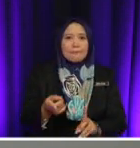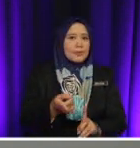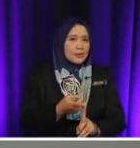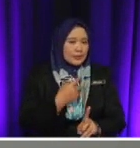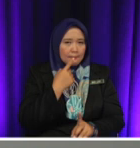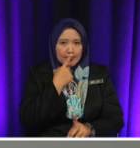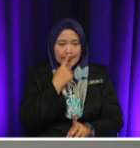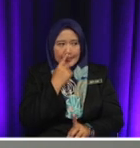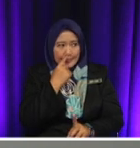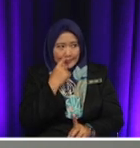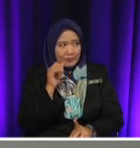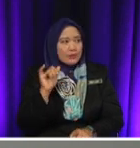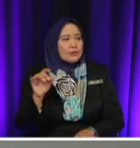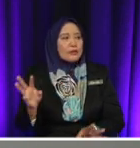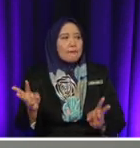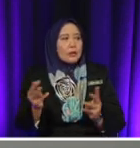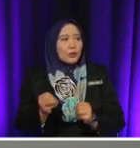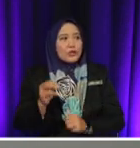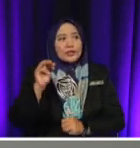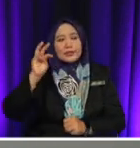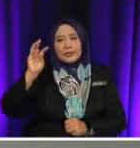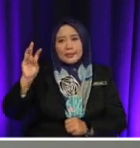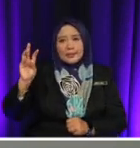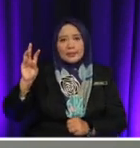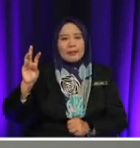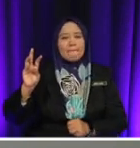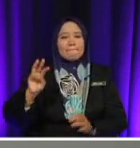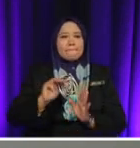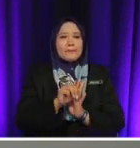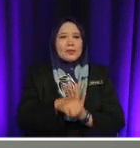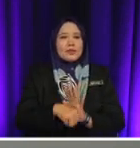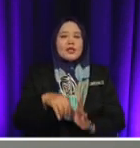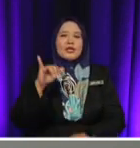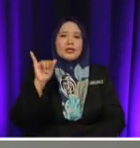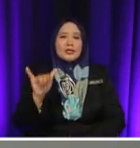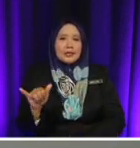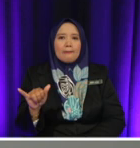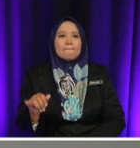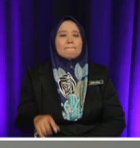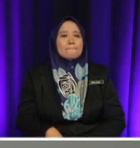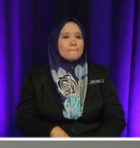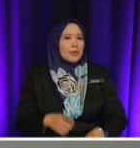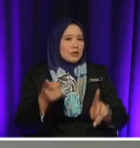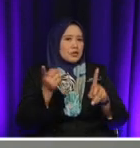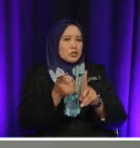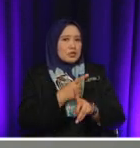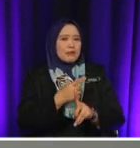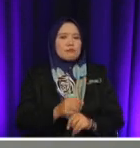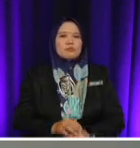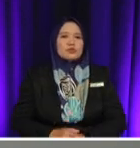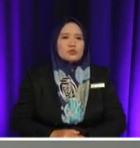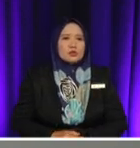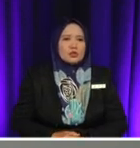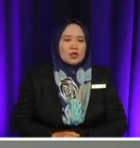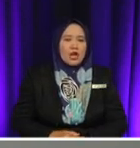dia nak pada 6 minit pertama so tengok pada 6 minit yang pertama Oke ada soalan juga itu secara umum dia tak